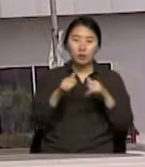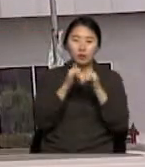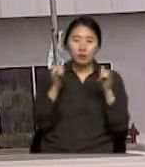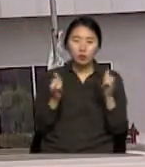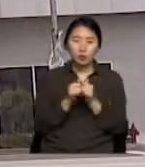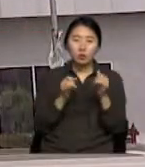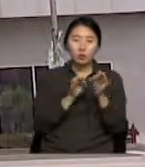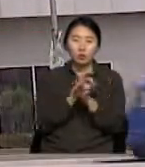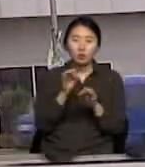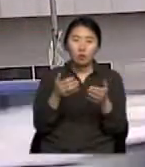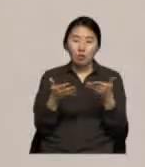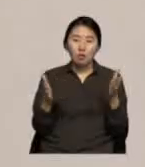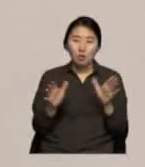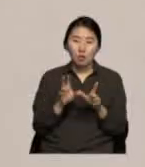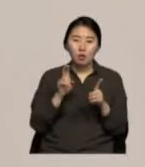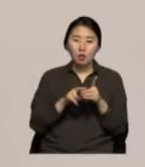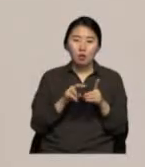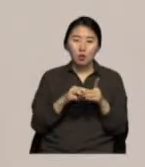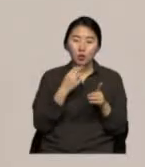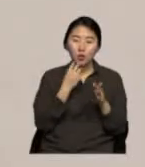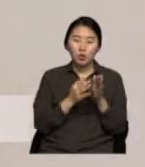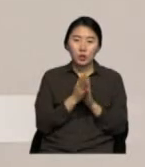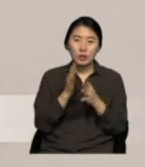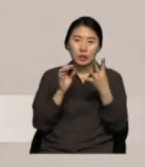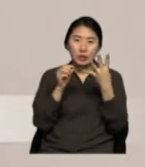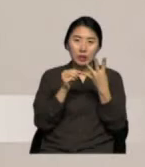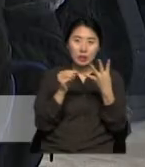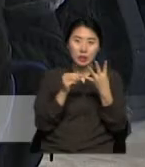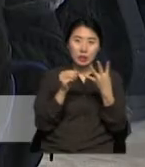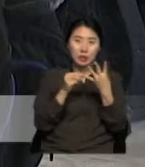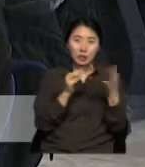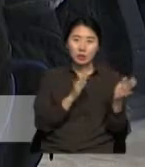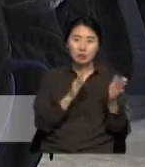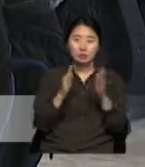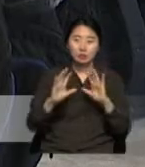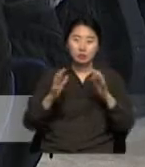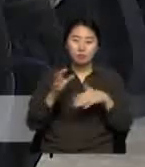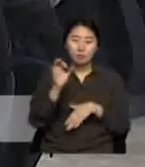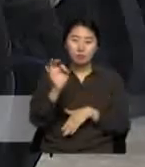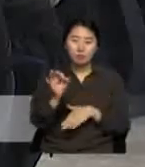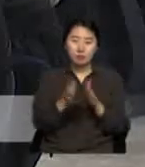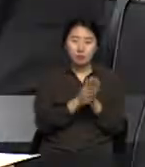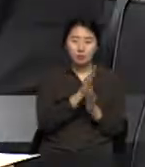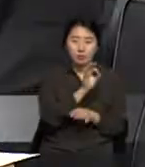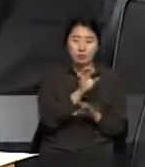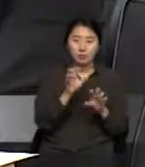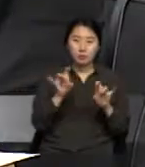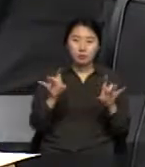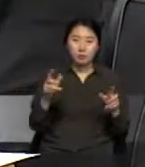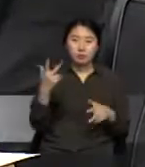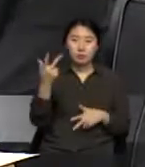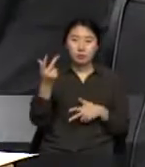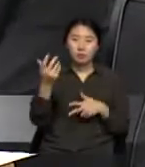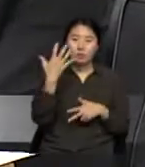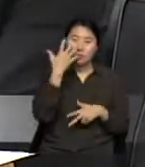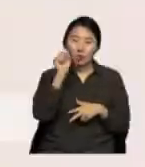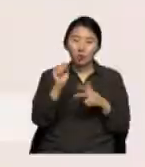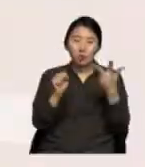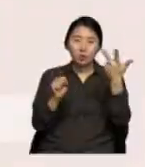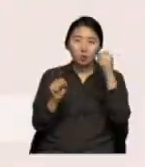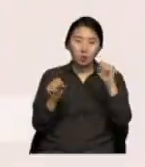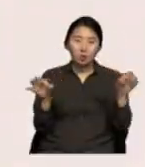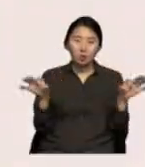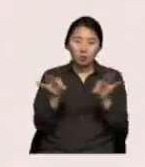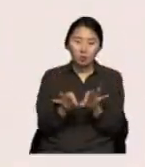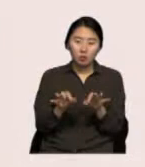사회적 경제마을센터는 서울시에서 네 번째로 마련됐습니다. 국비와 시비가 각각 7억 원씩 투입됐습니다.